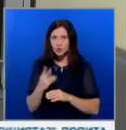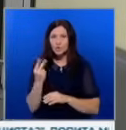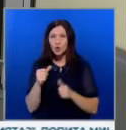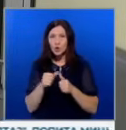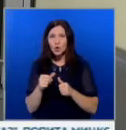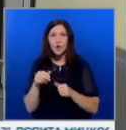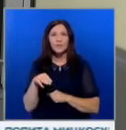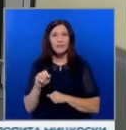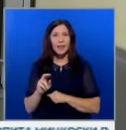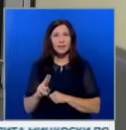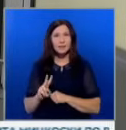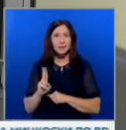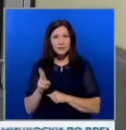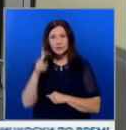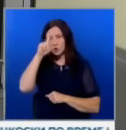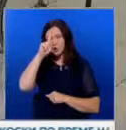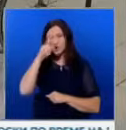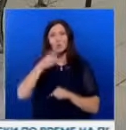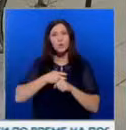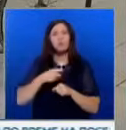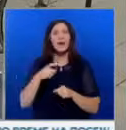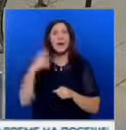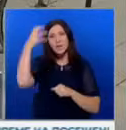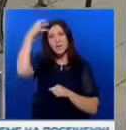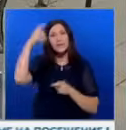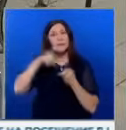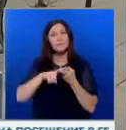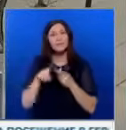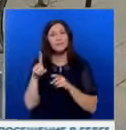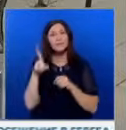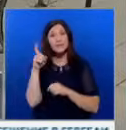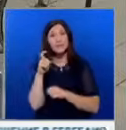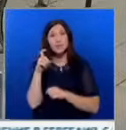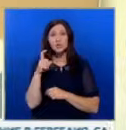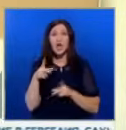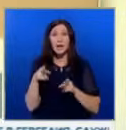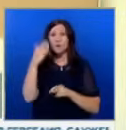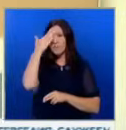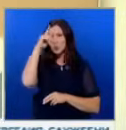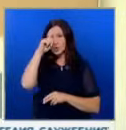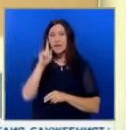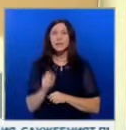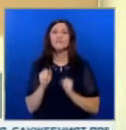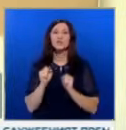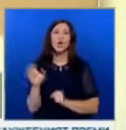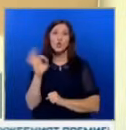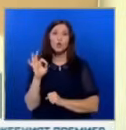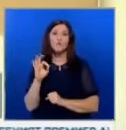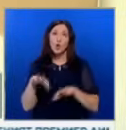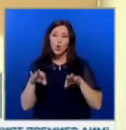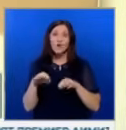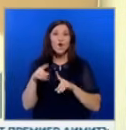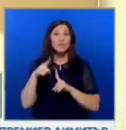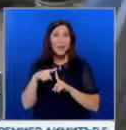юли от ТЕЛК в столичната болница княгиня Клементина сигнализираха, че онкоболна жена трябва да чака до октомври готово ТЕЛК решение, което не може да